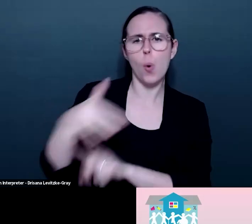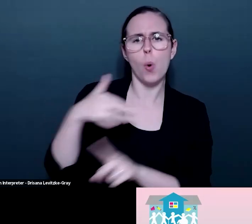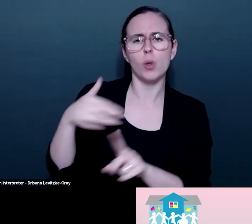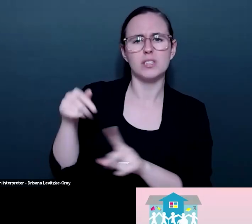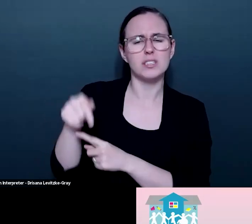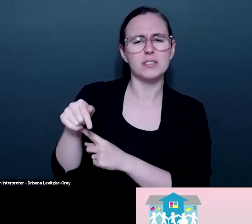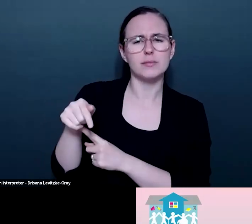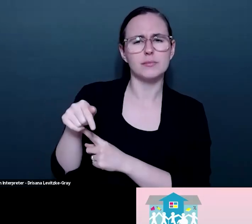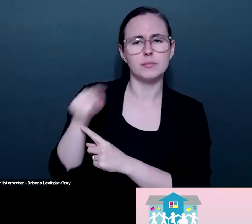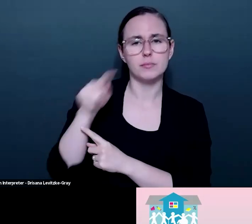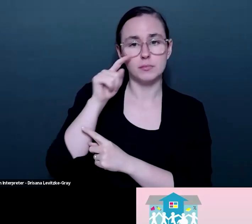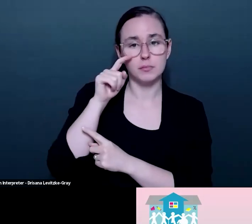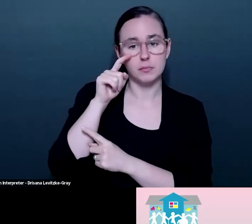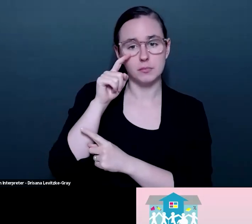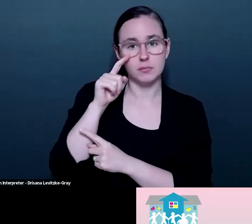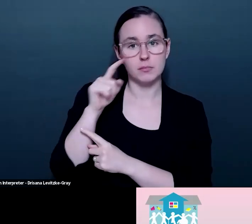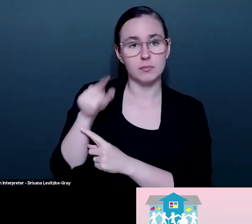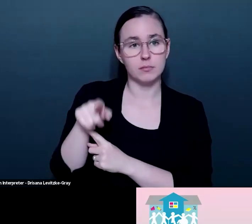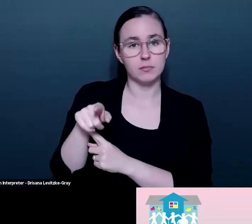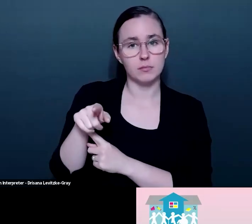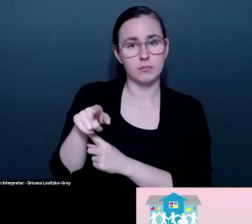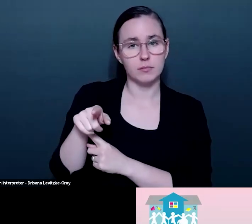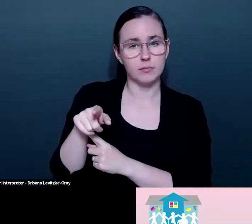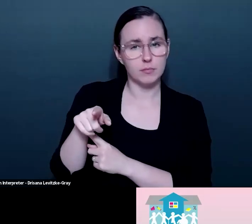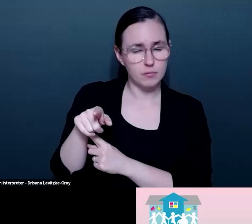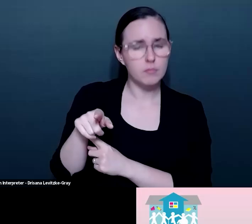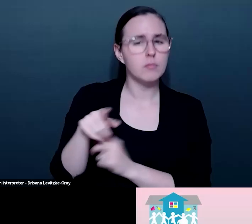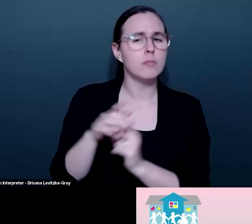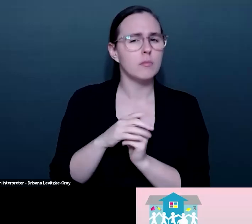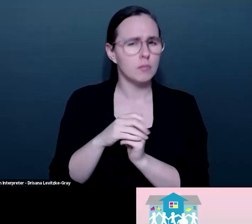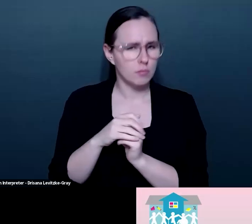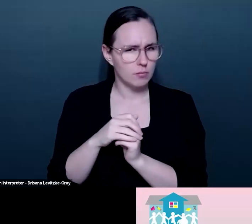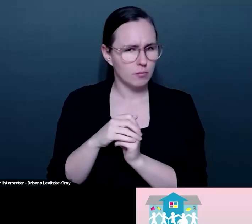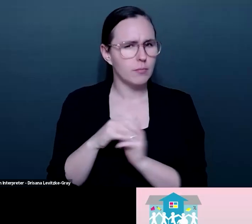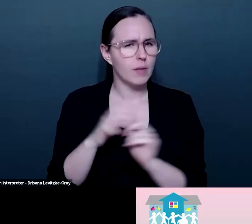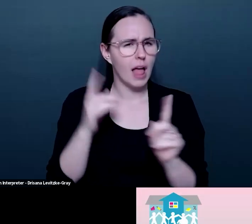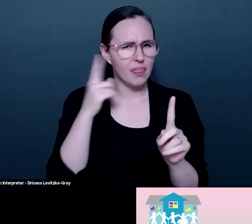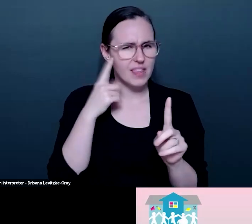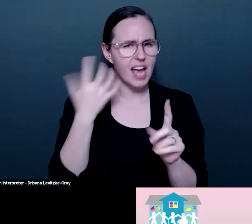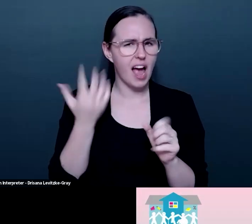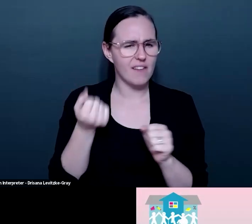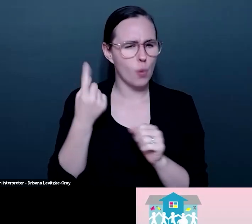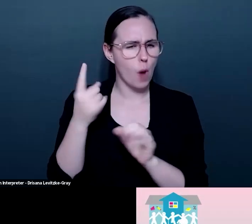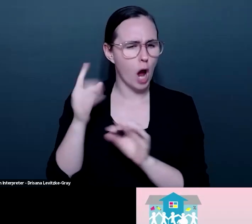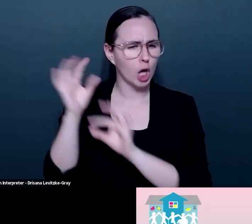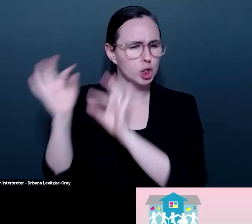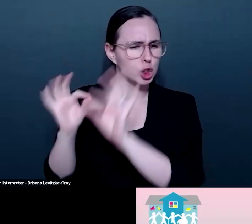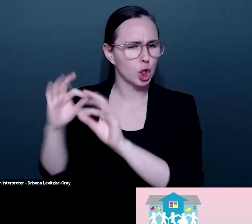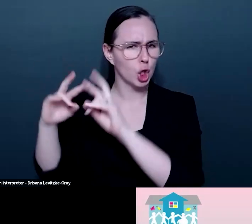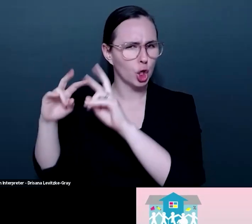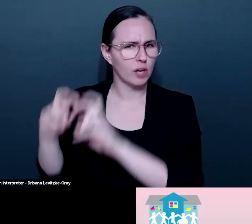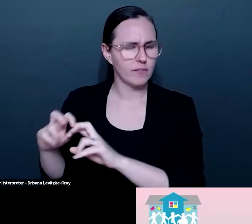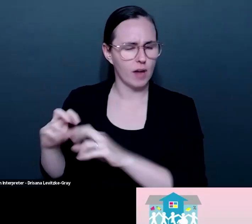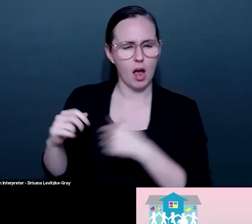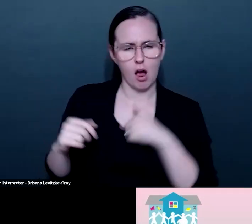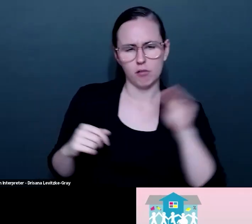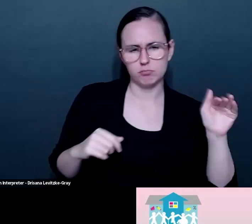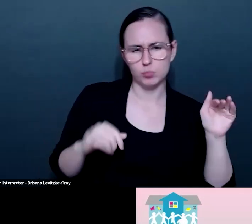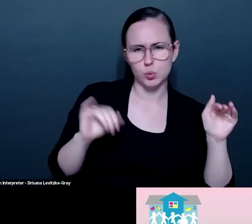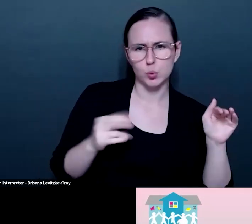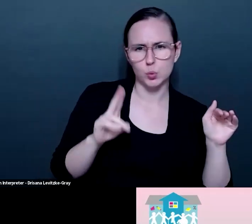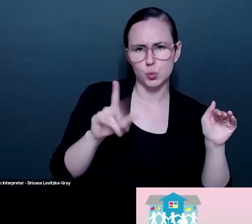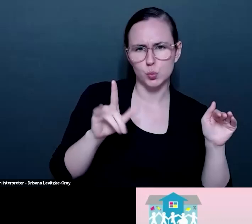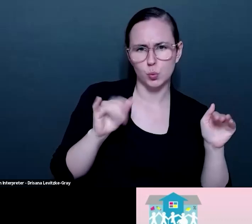posées sur des questions liées à la question de l'inclusion de cet enfant? Oui. Alors, nous avons